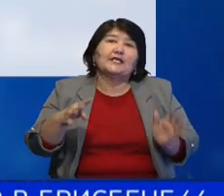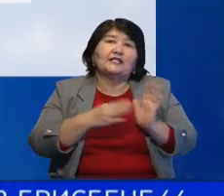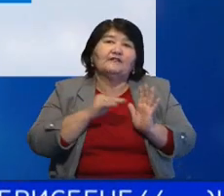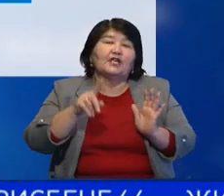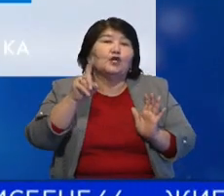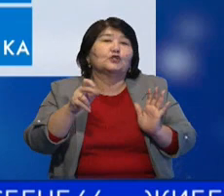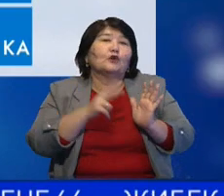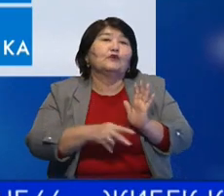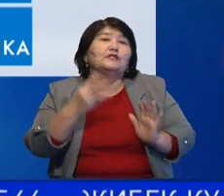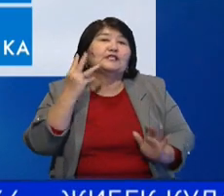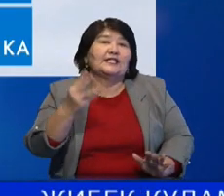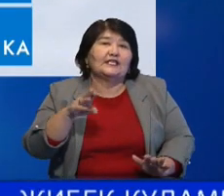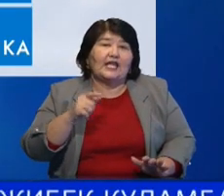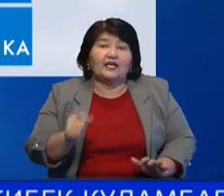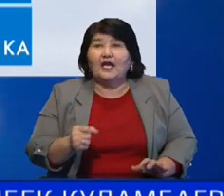52.893913